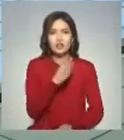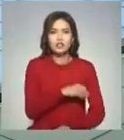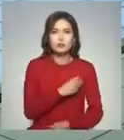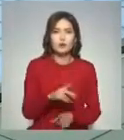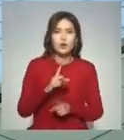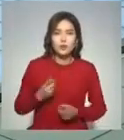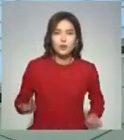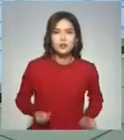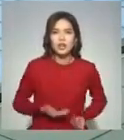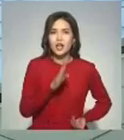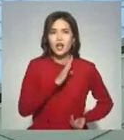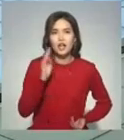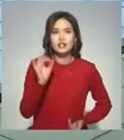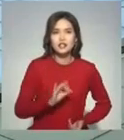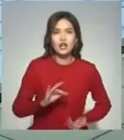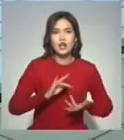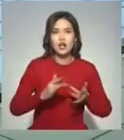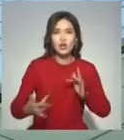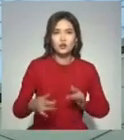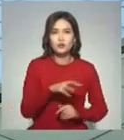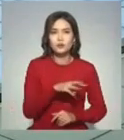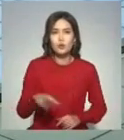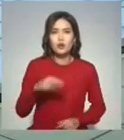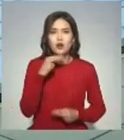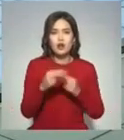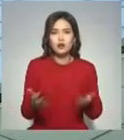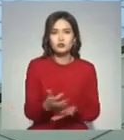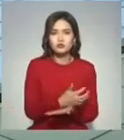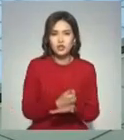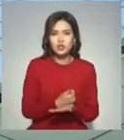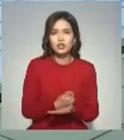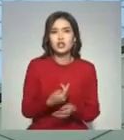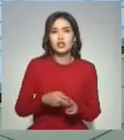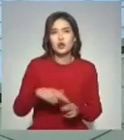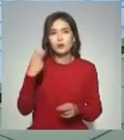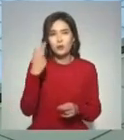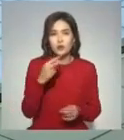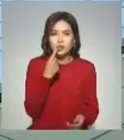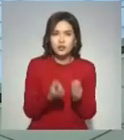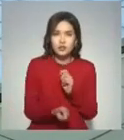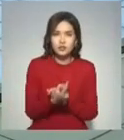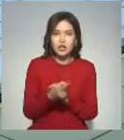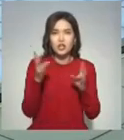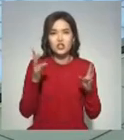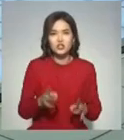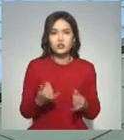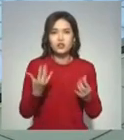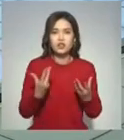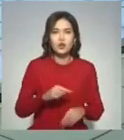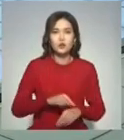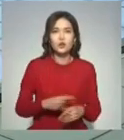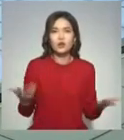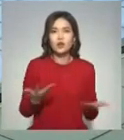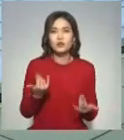өліп тірілген әйелдің хикаясы әлеуметтік желіде миллиондаған қаралым жинады. Бәле бояудан келді ме? Зардап шегушінің қазіргі жағдайы